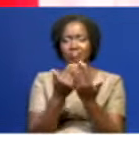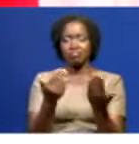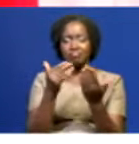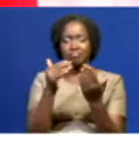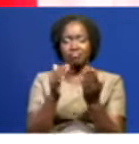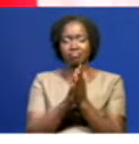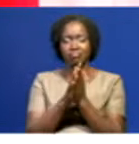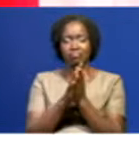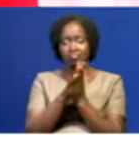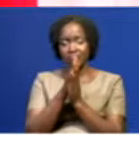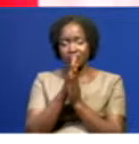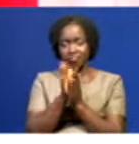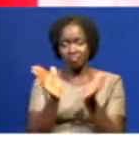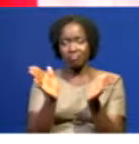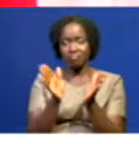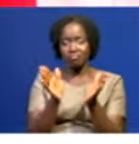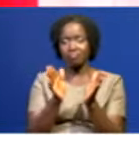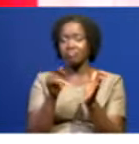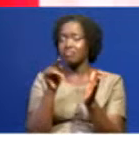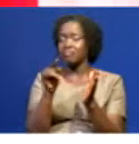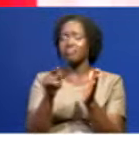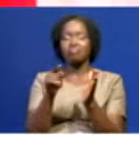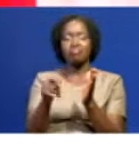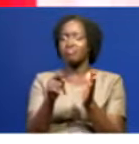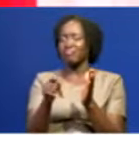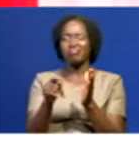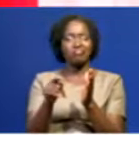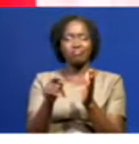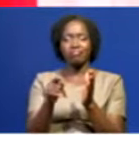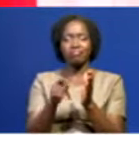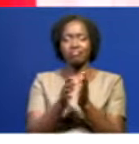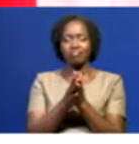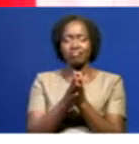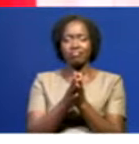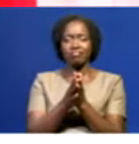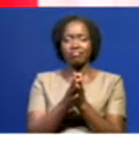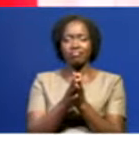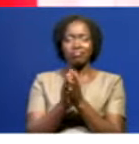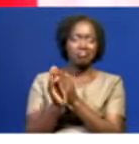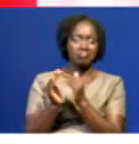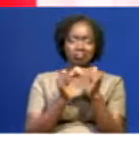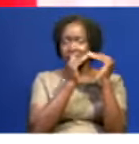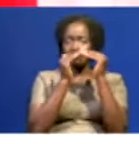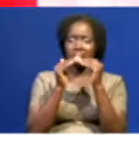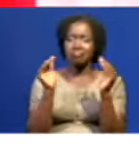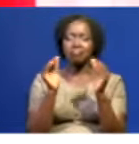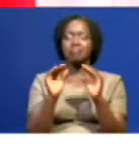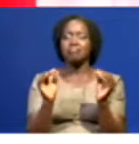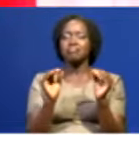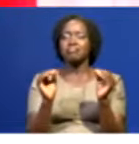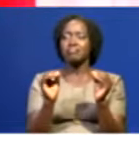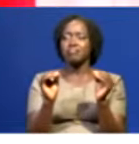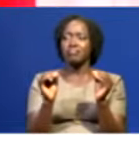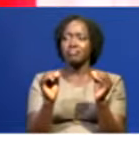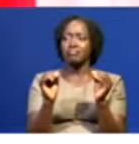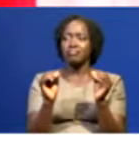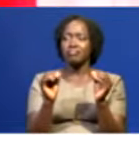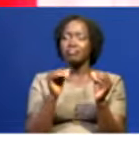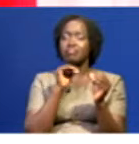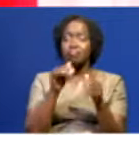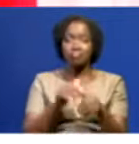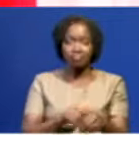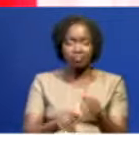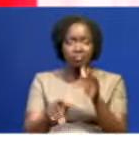umma. Hiyo tumesema sio demokrasia, sio